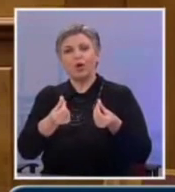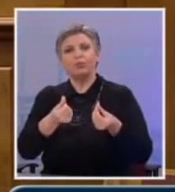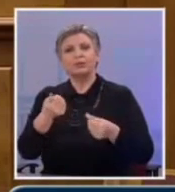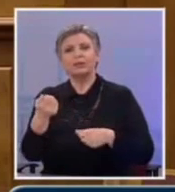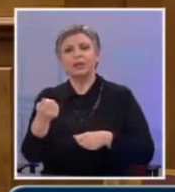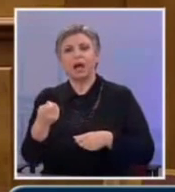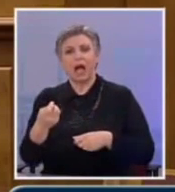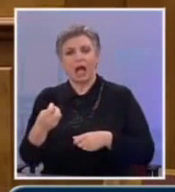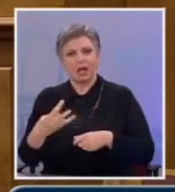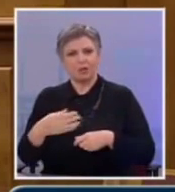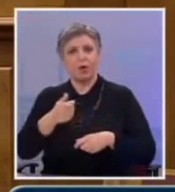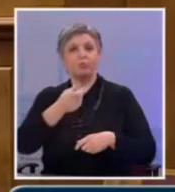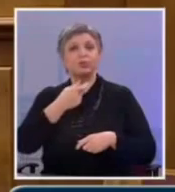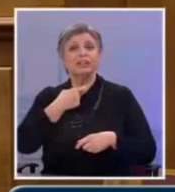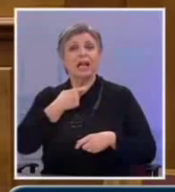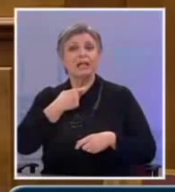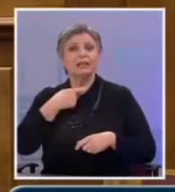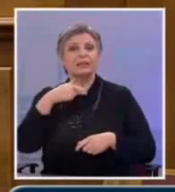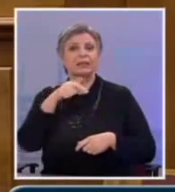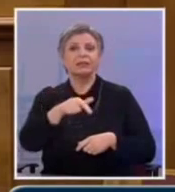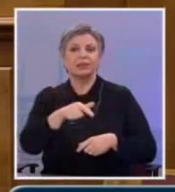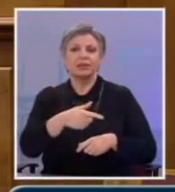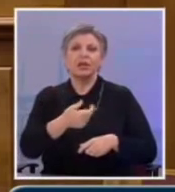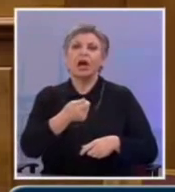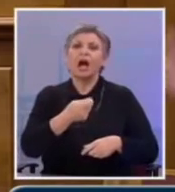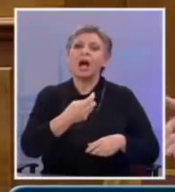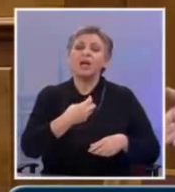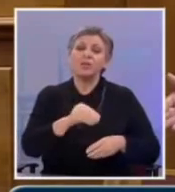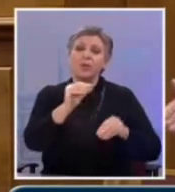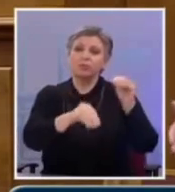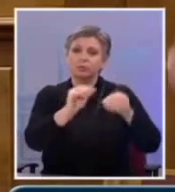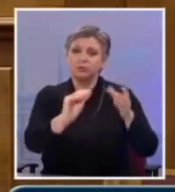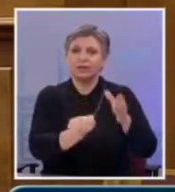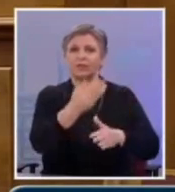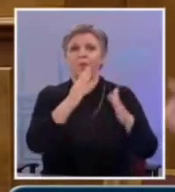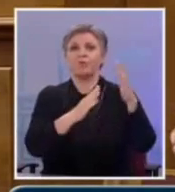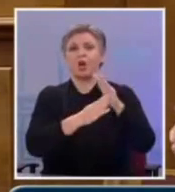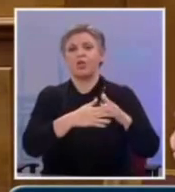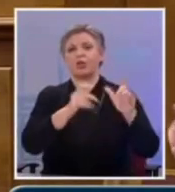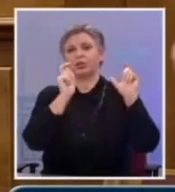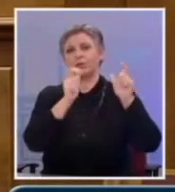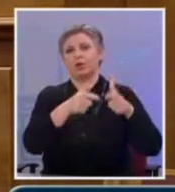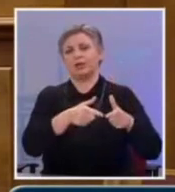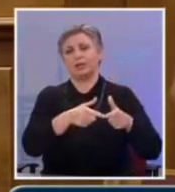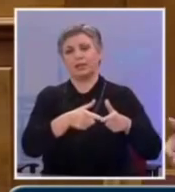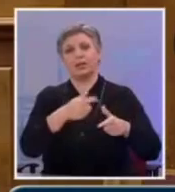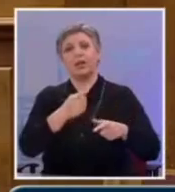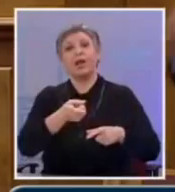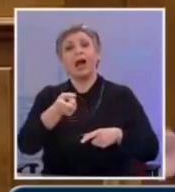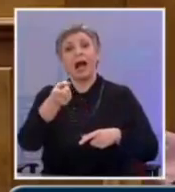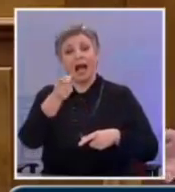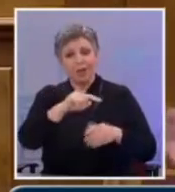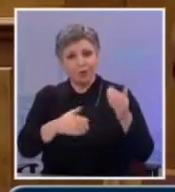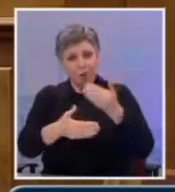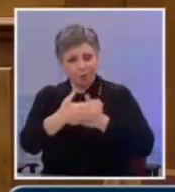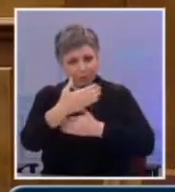απαιτεί το σύνταγμα για εκλογή προέδρου της δημοκρατίας, ελάτε αύριο το πρωί να συμφωνήσουμε την ημερομηνία των